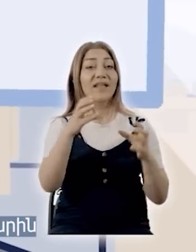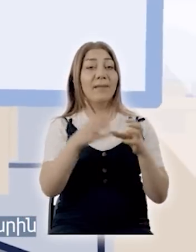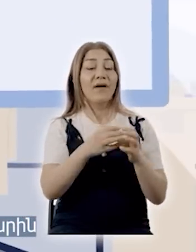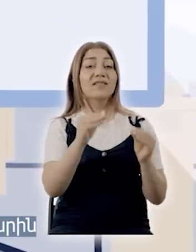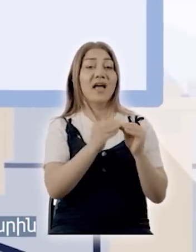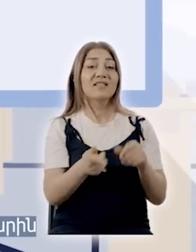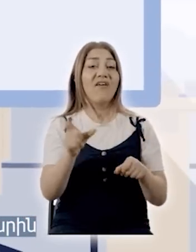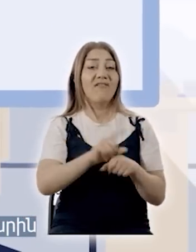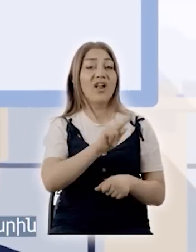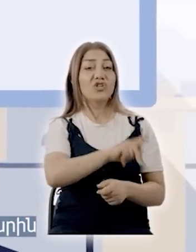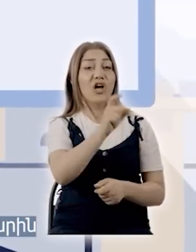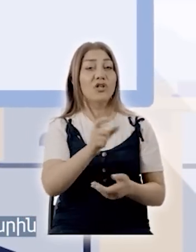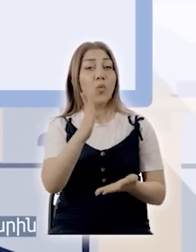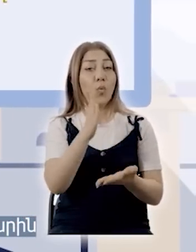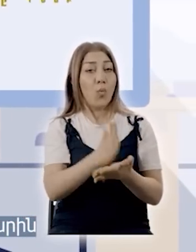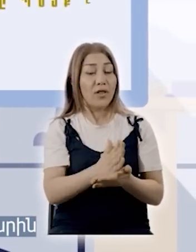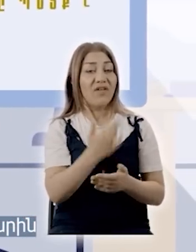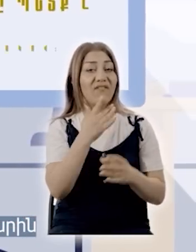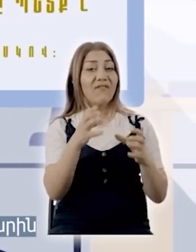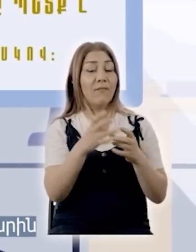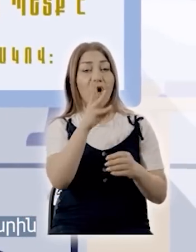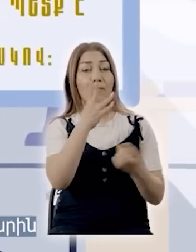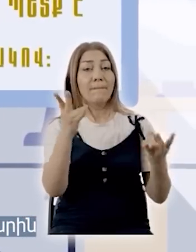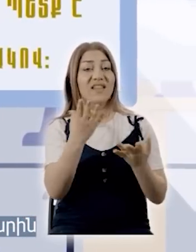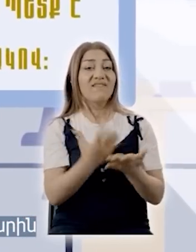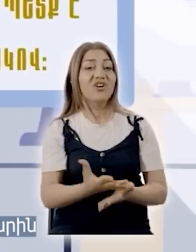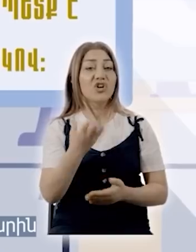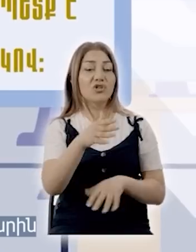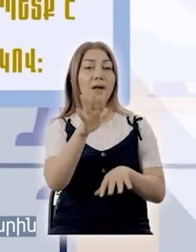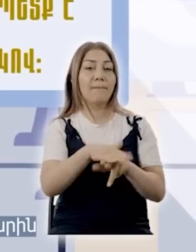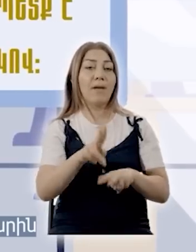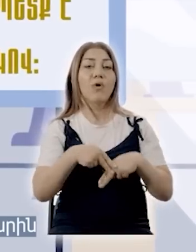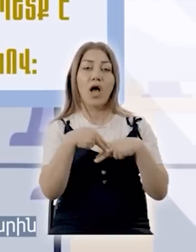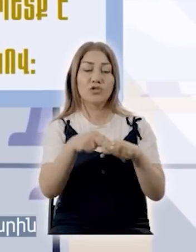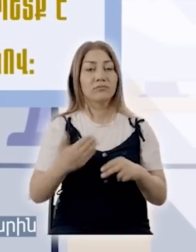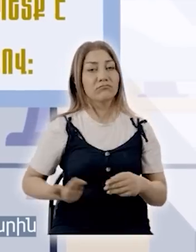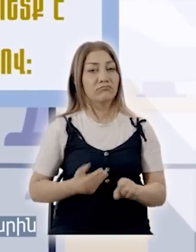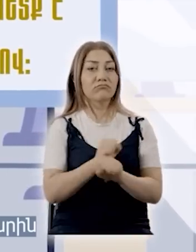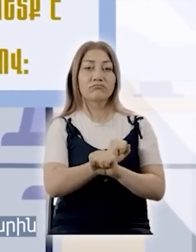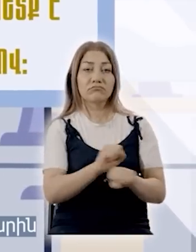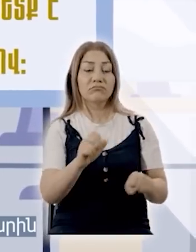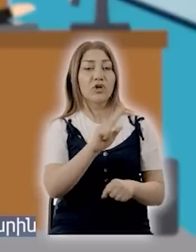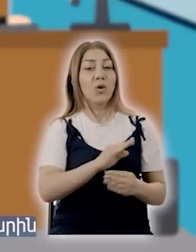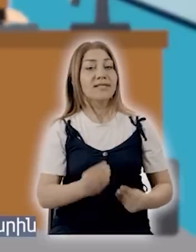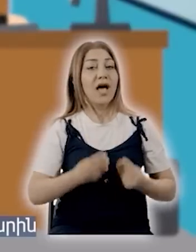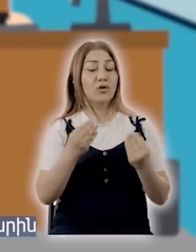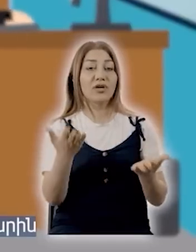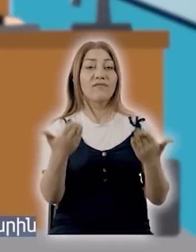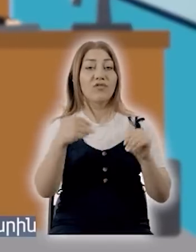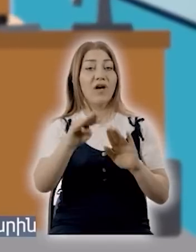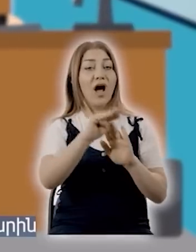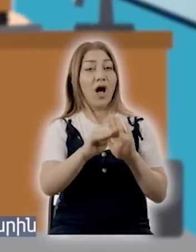գործունեություն ծավալող 10 եւ ավելի աշխատող ունեցող գործատուն աշխատավարձի վճարումները պետք է կատարի անկանխիկ եղանակով։